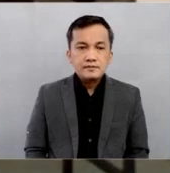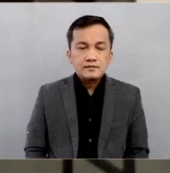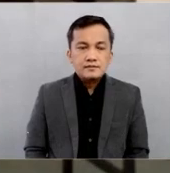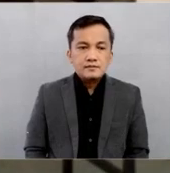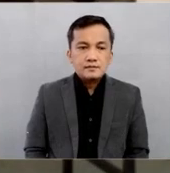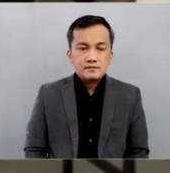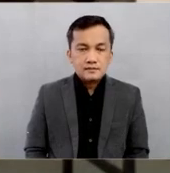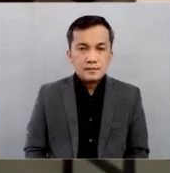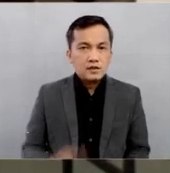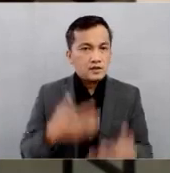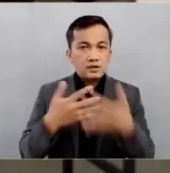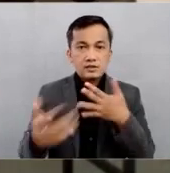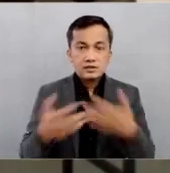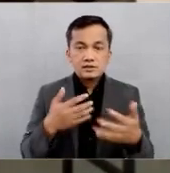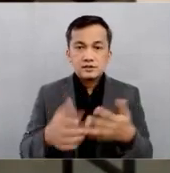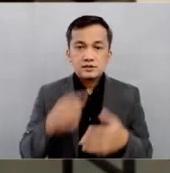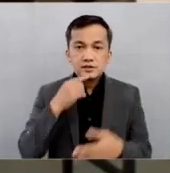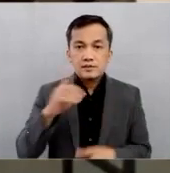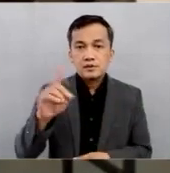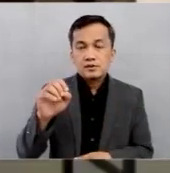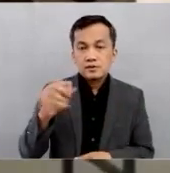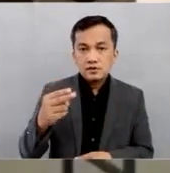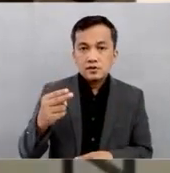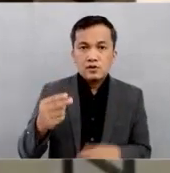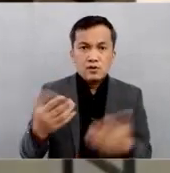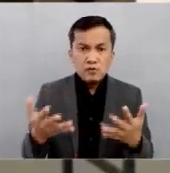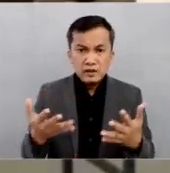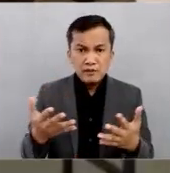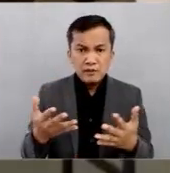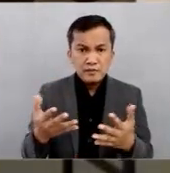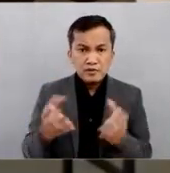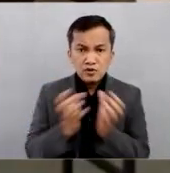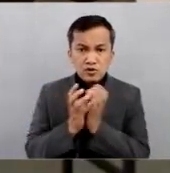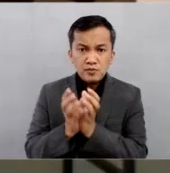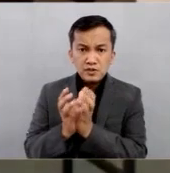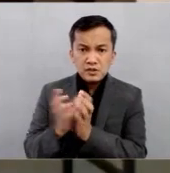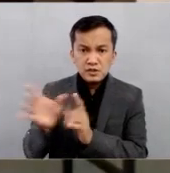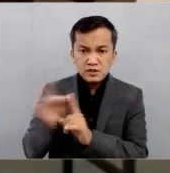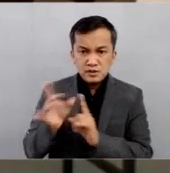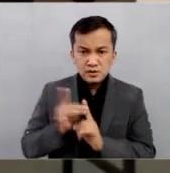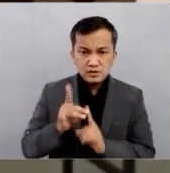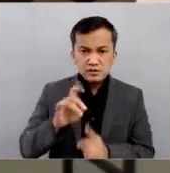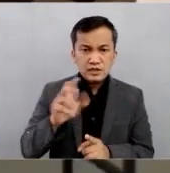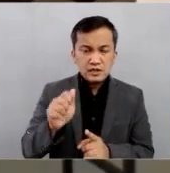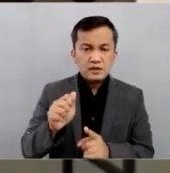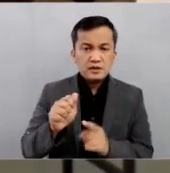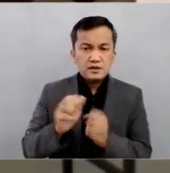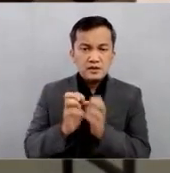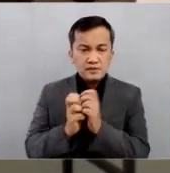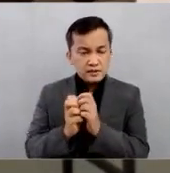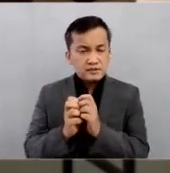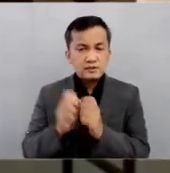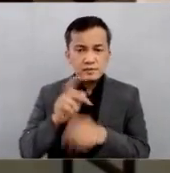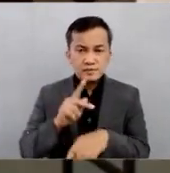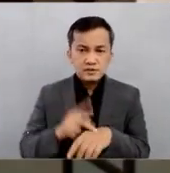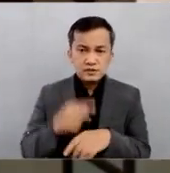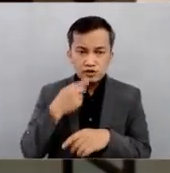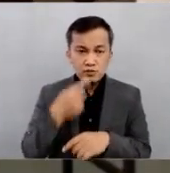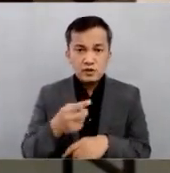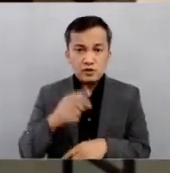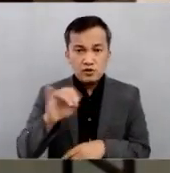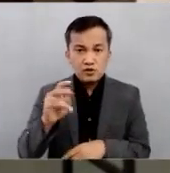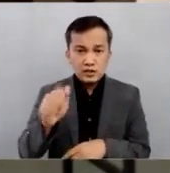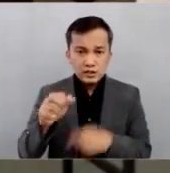Sa kabila ng iginiit ng DOH na wala pang community transmission ng Delta variant sa Pilipinas, tingin ng Okta Research Group posibleng